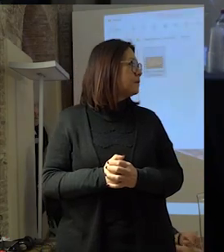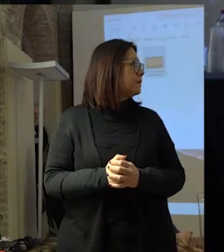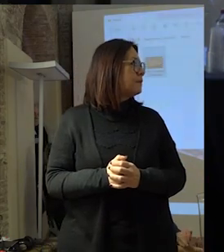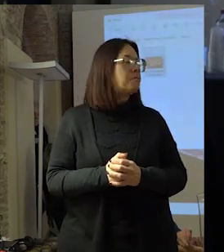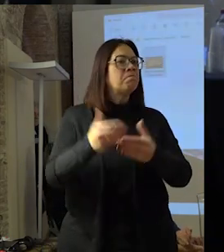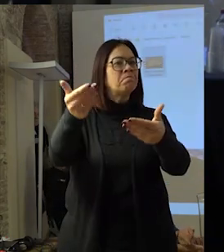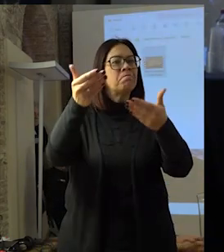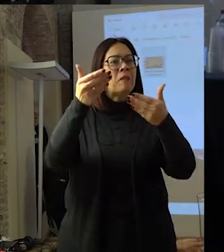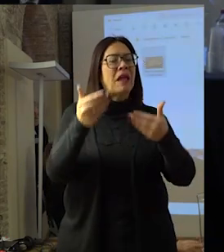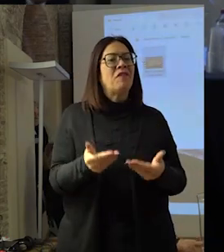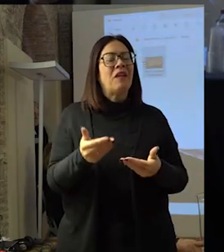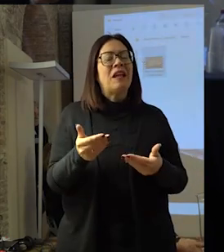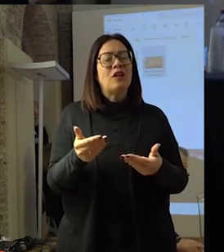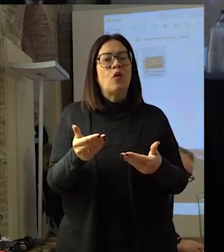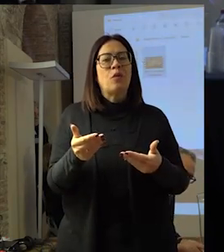inviterei invece